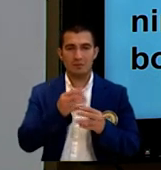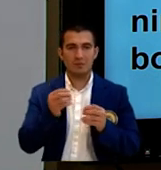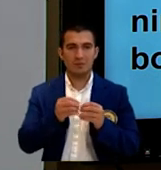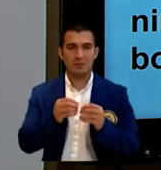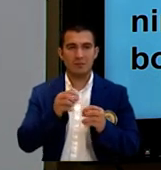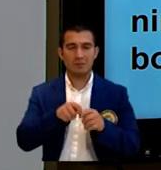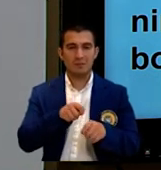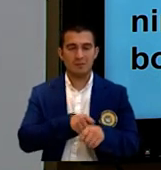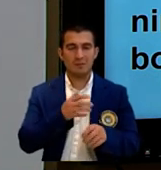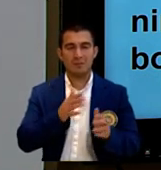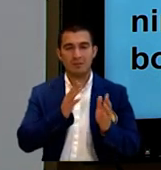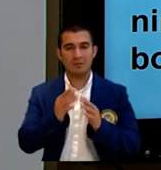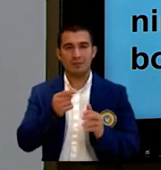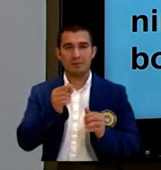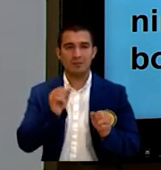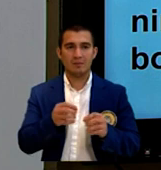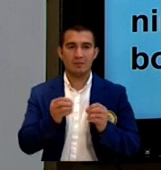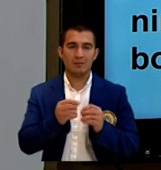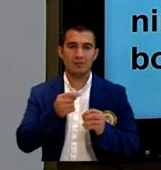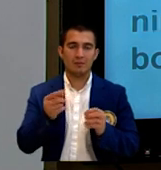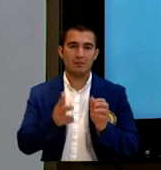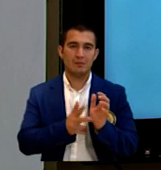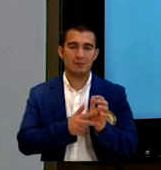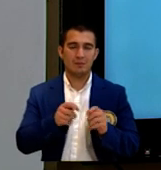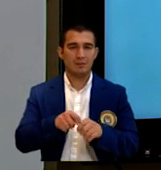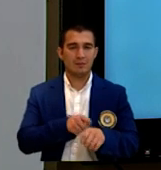minus 8 metr tartibda bo'ladi.